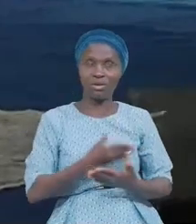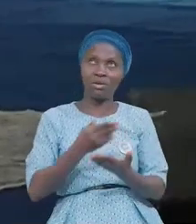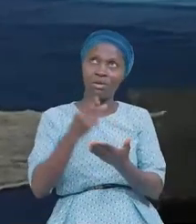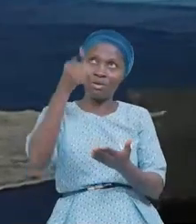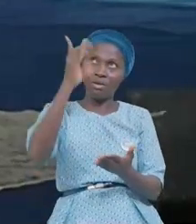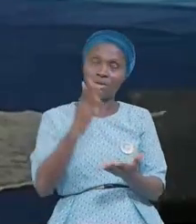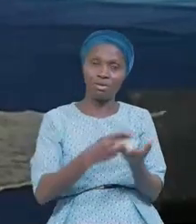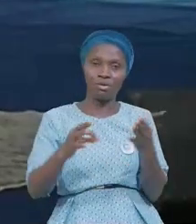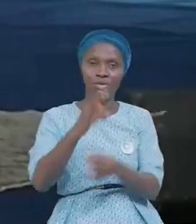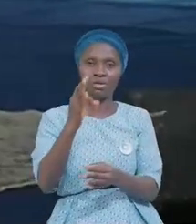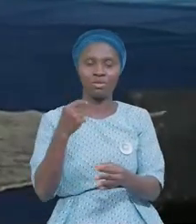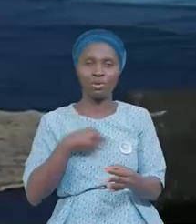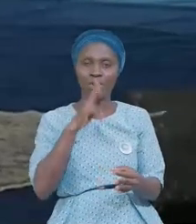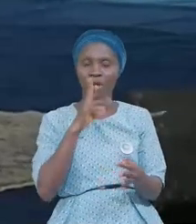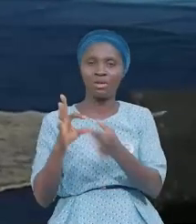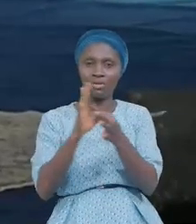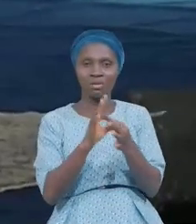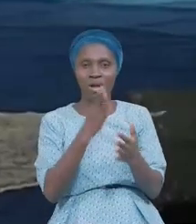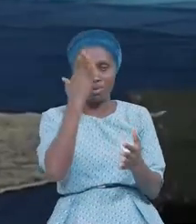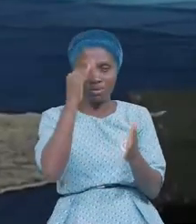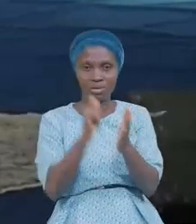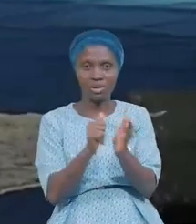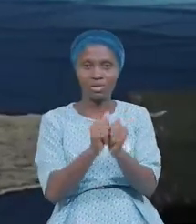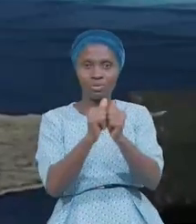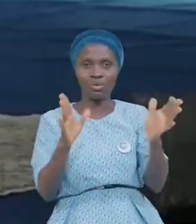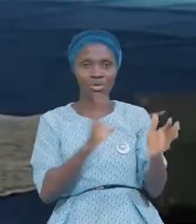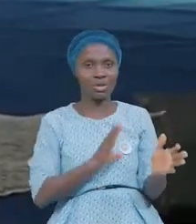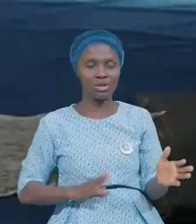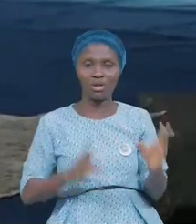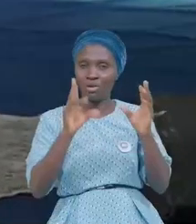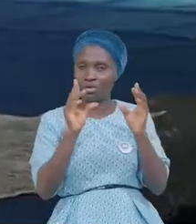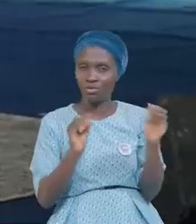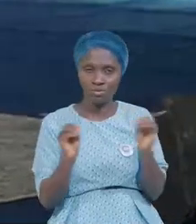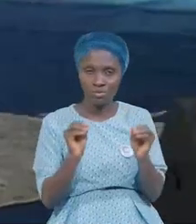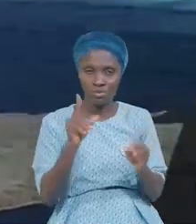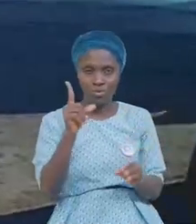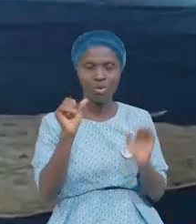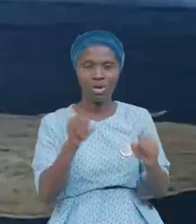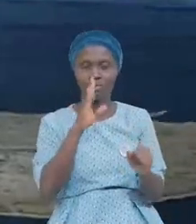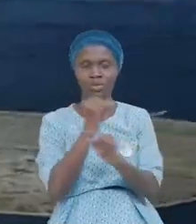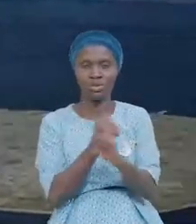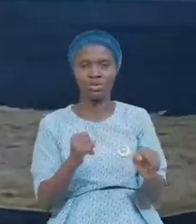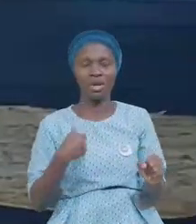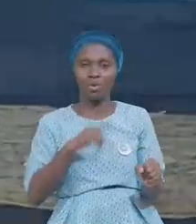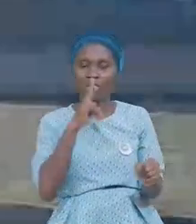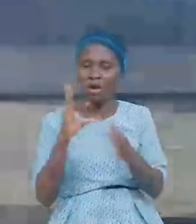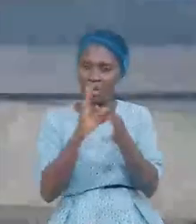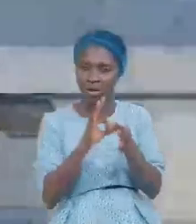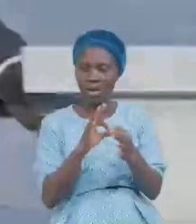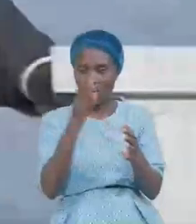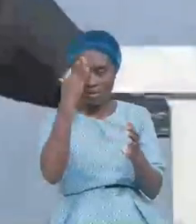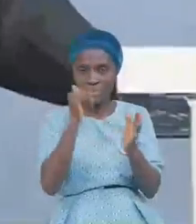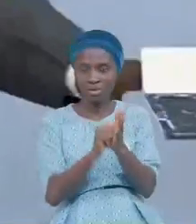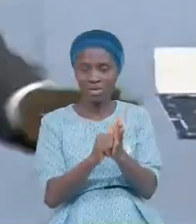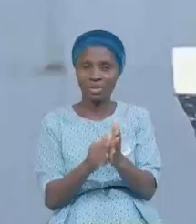que sans Christ, personne ne peut être sauvé. Nous sommes unis. Si quelqu'un n'est pas né de nouveau, il ne peut